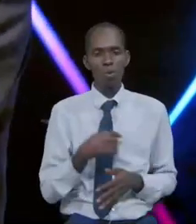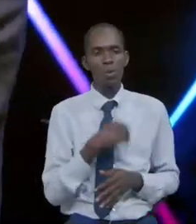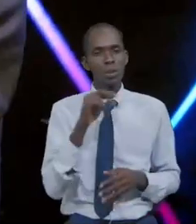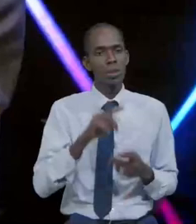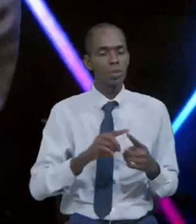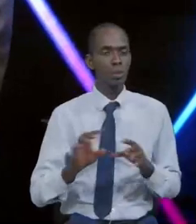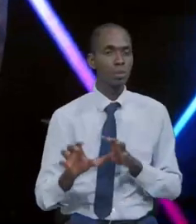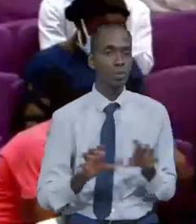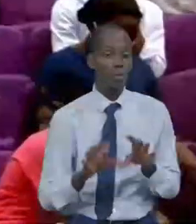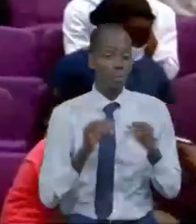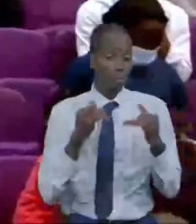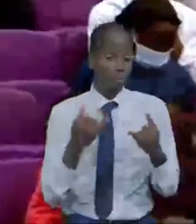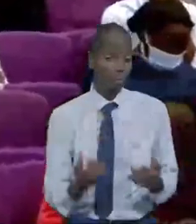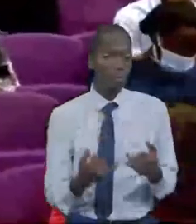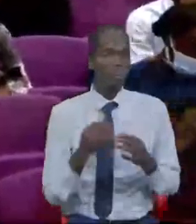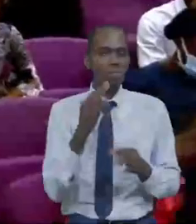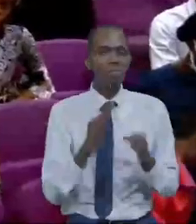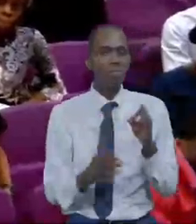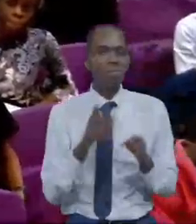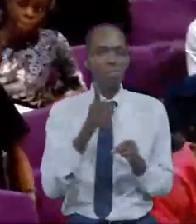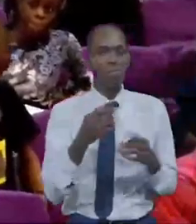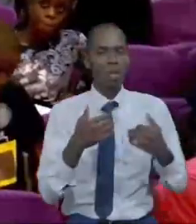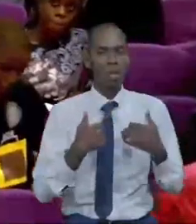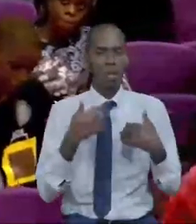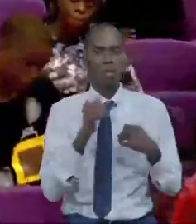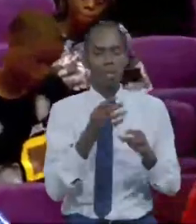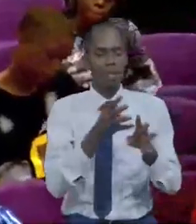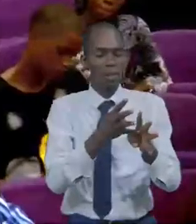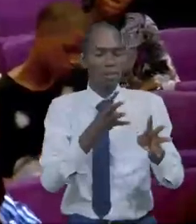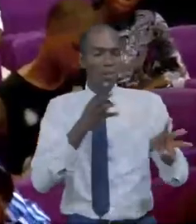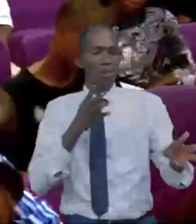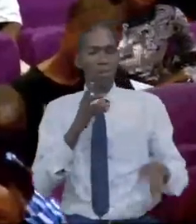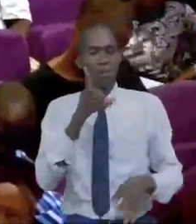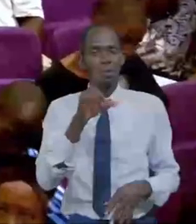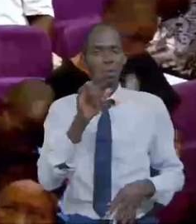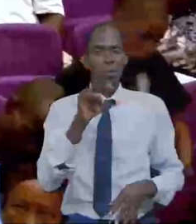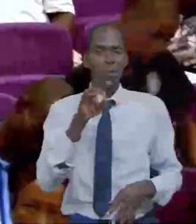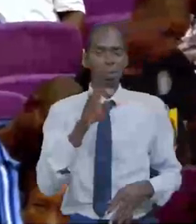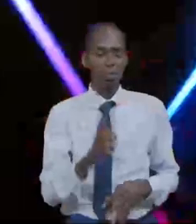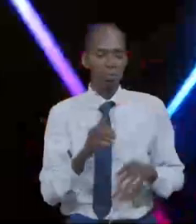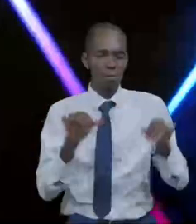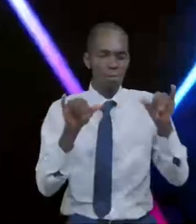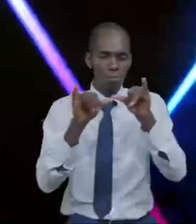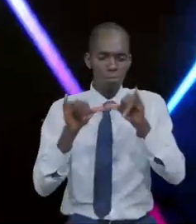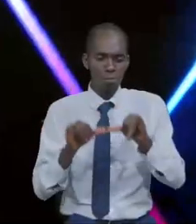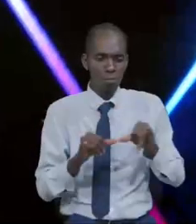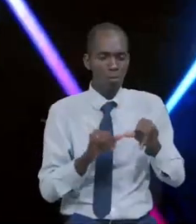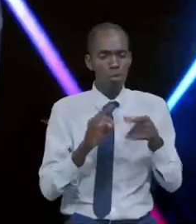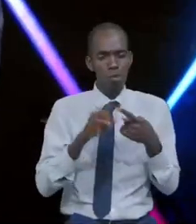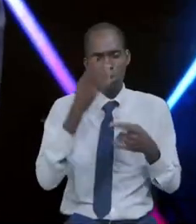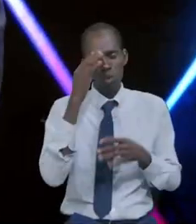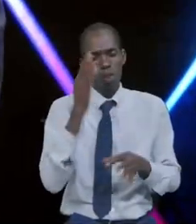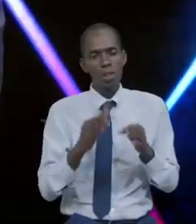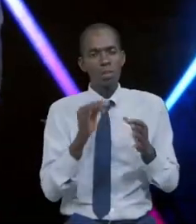tu traces une ligne, tu mesures la ligne, si la ligne là est rectiligne,